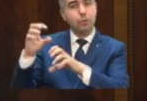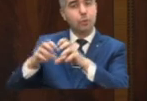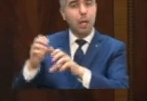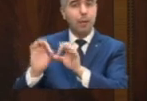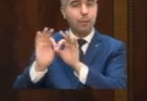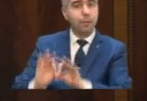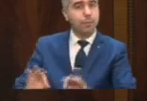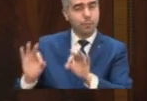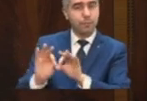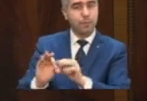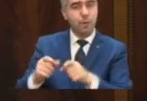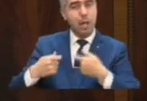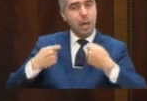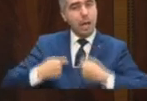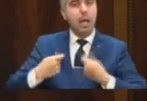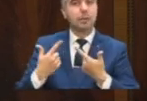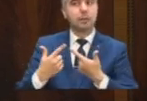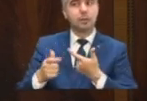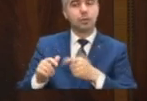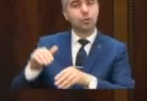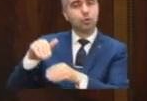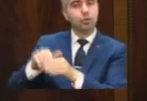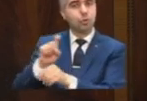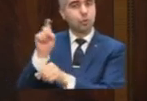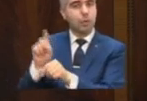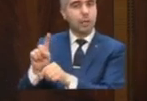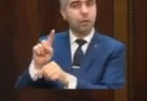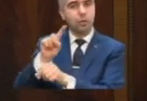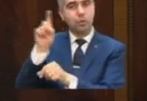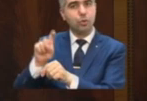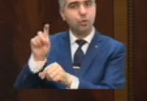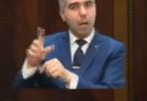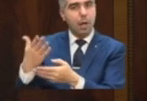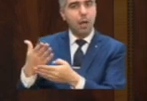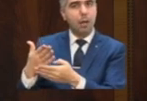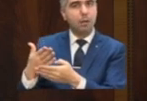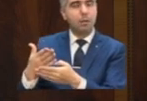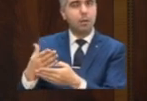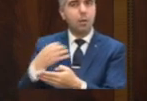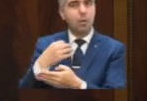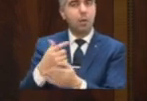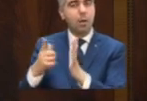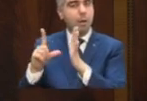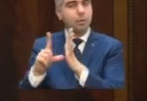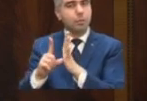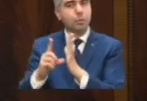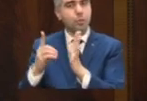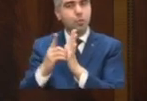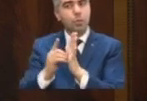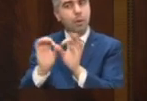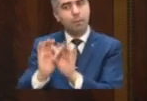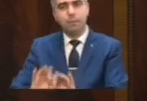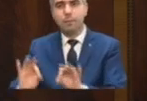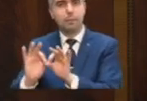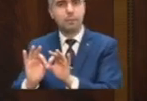وحنا كرؤساء كنعيشوا في العالم القروي، راح الوضعية راه لا تمثل الحقوق الدستورية بأي صلة.